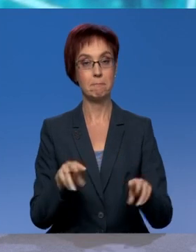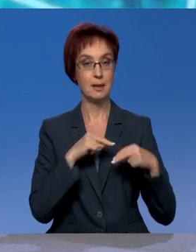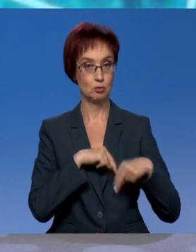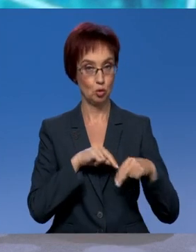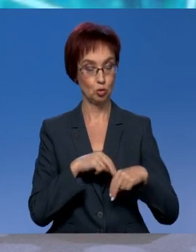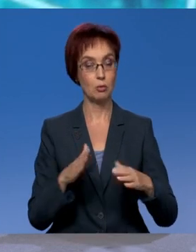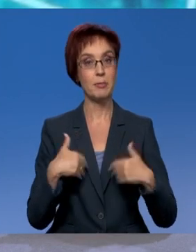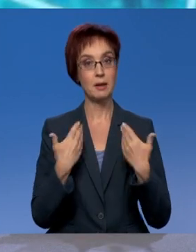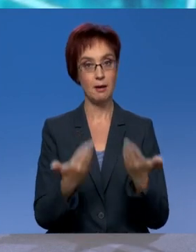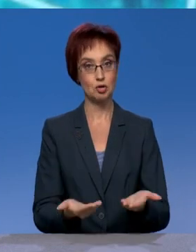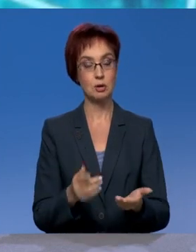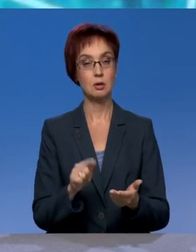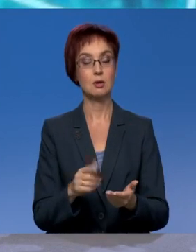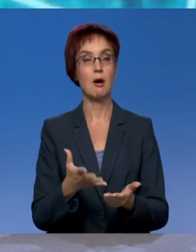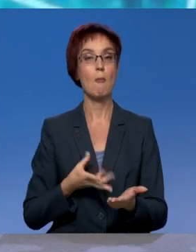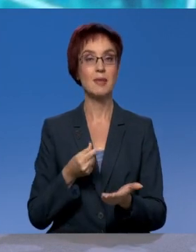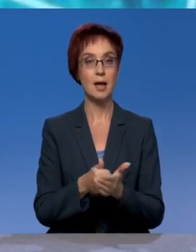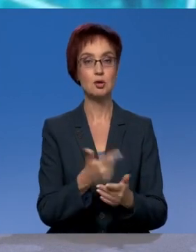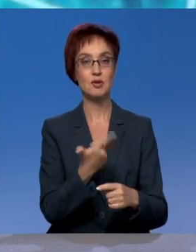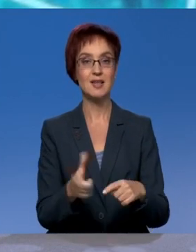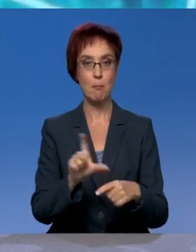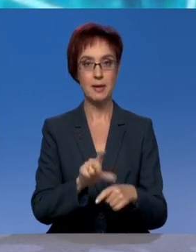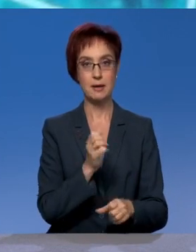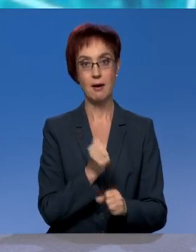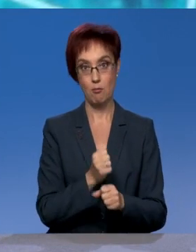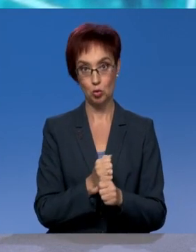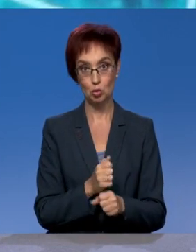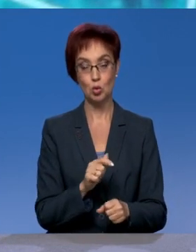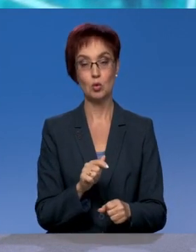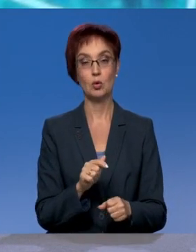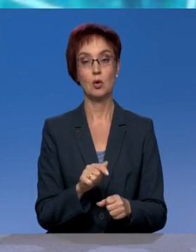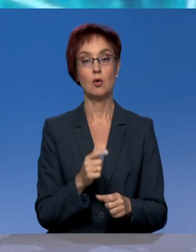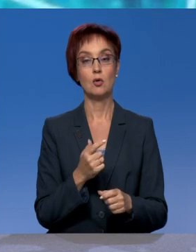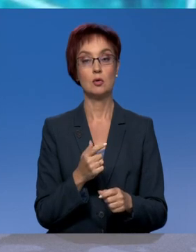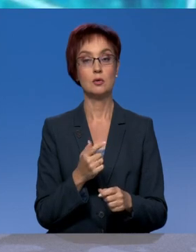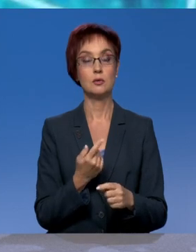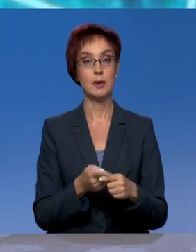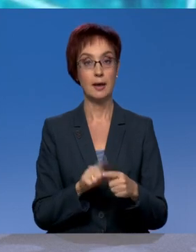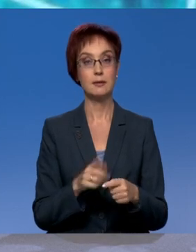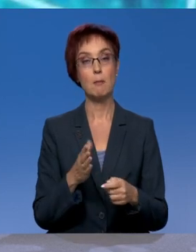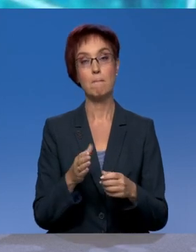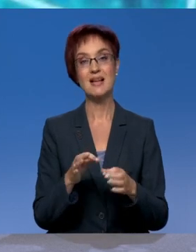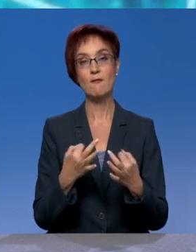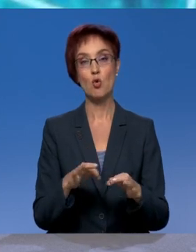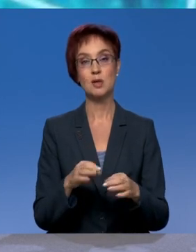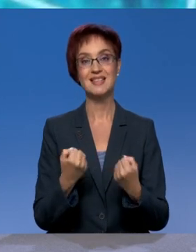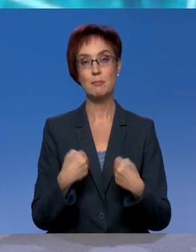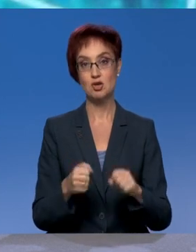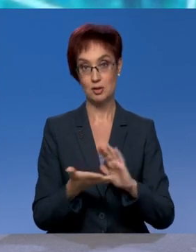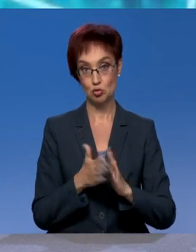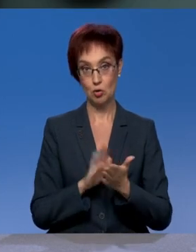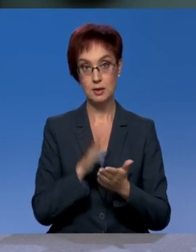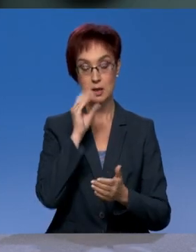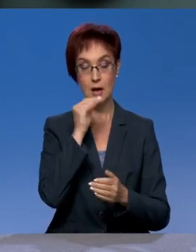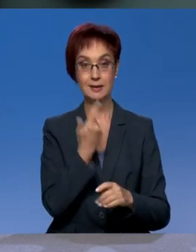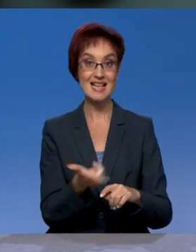поправки помогут исключить ситуации, когда сверхурочная работа оплачивалась меньше, чем работа по графику. Напомним, что сейчас